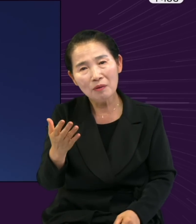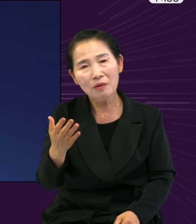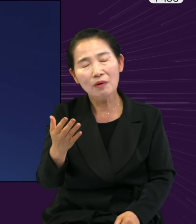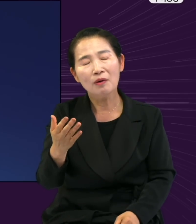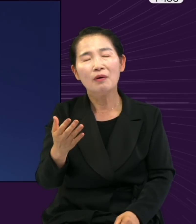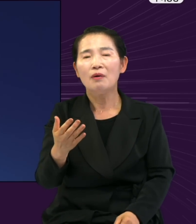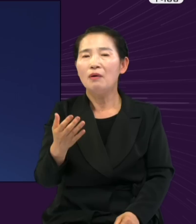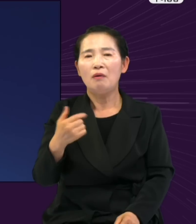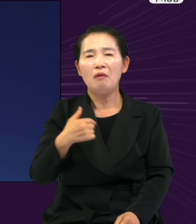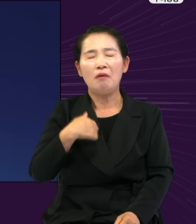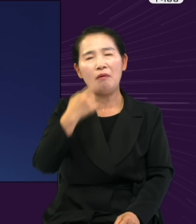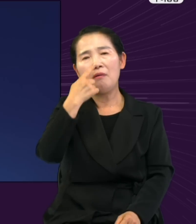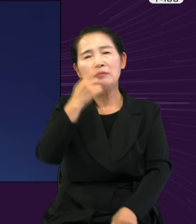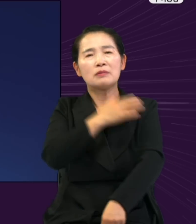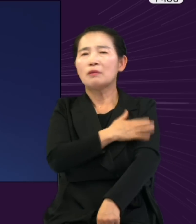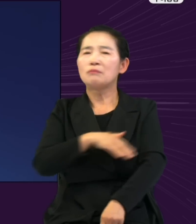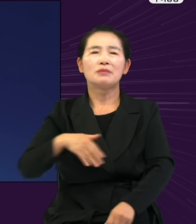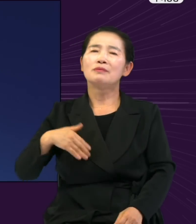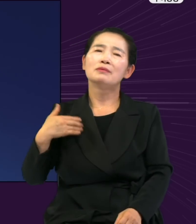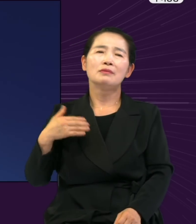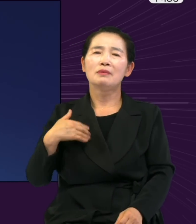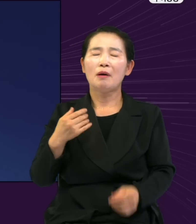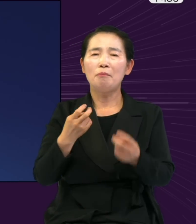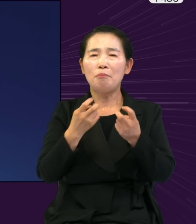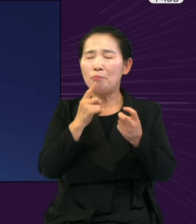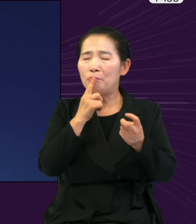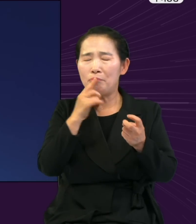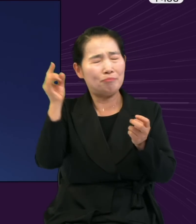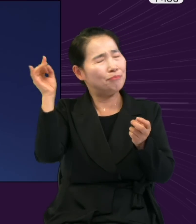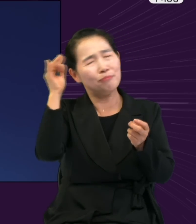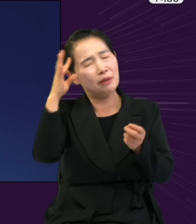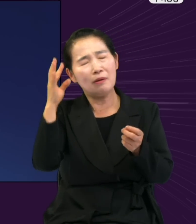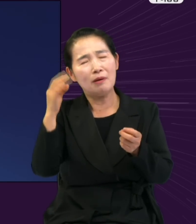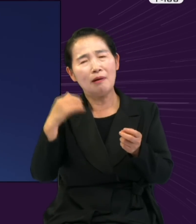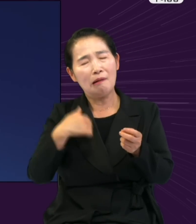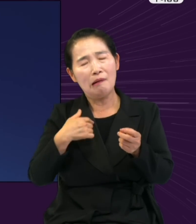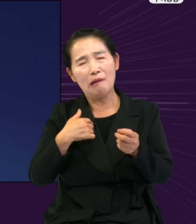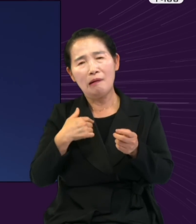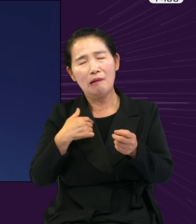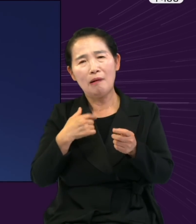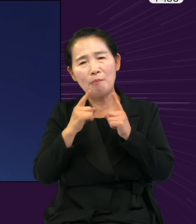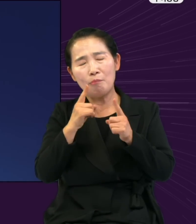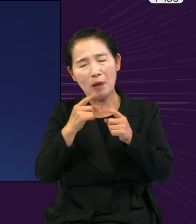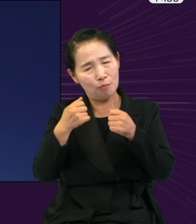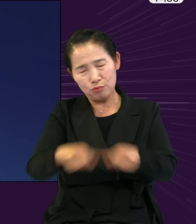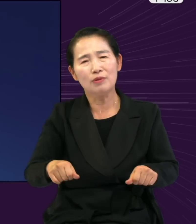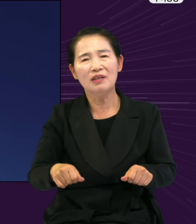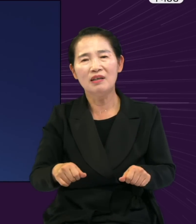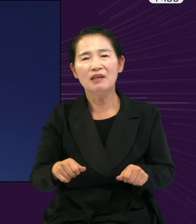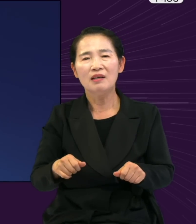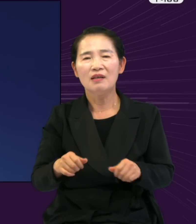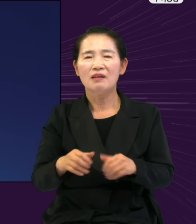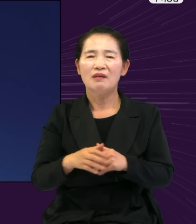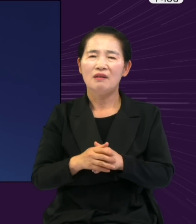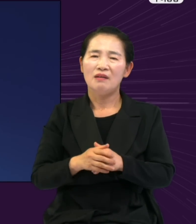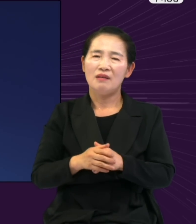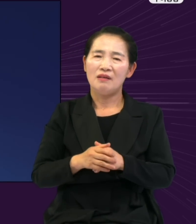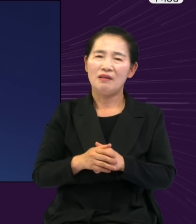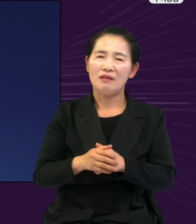잘 모르겠으니 주님이 알아서 하세요. 제 딸이 어느 날 자고 일어나서 저에게 말하는